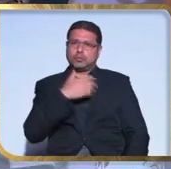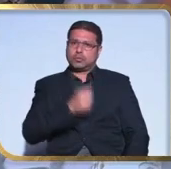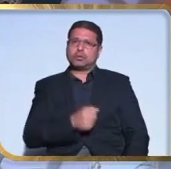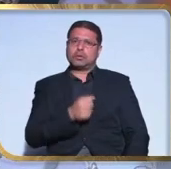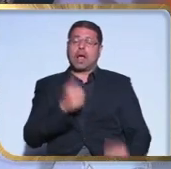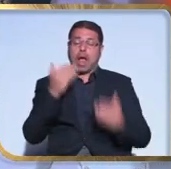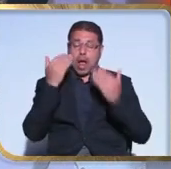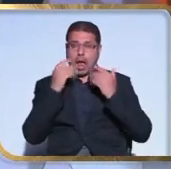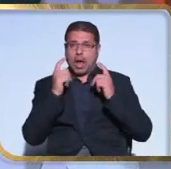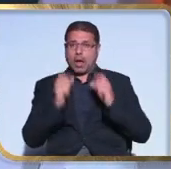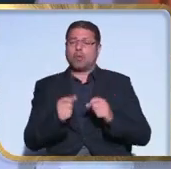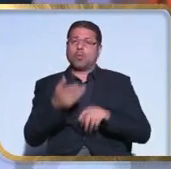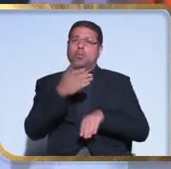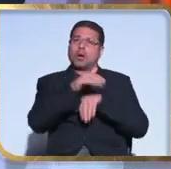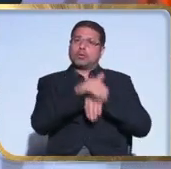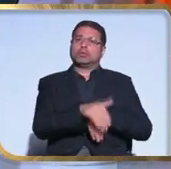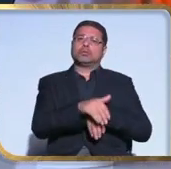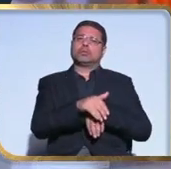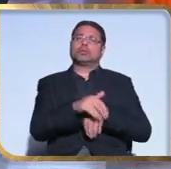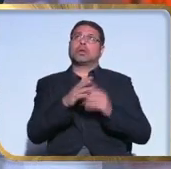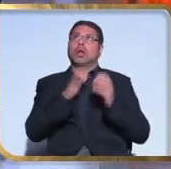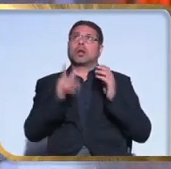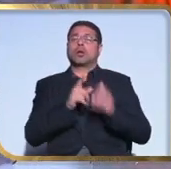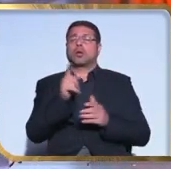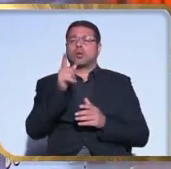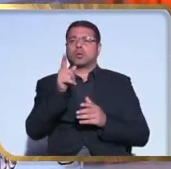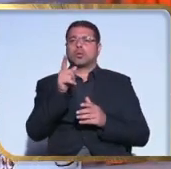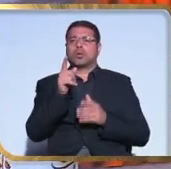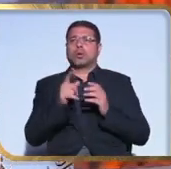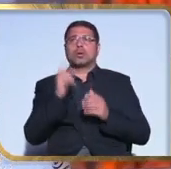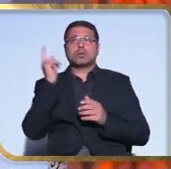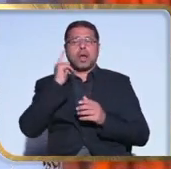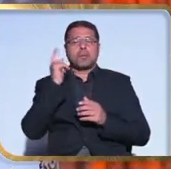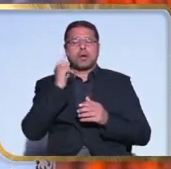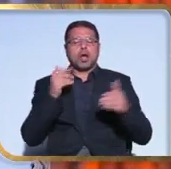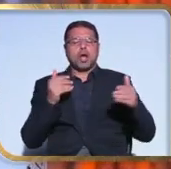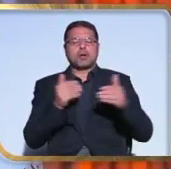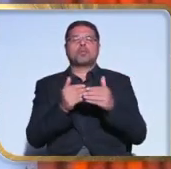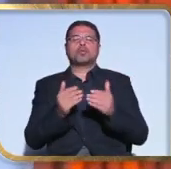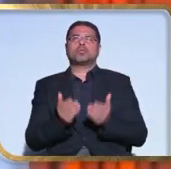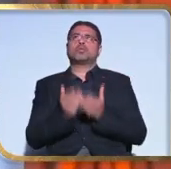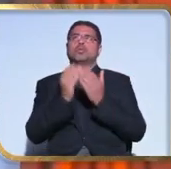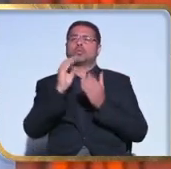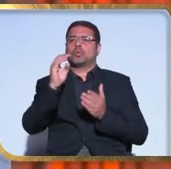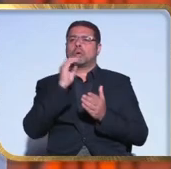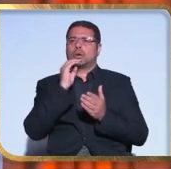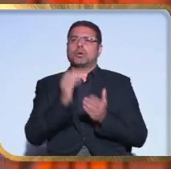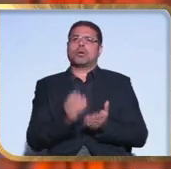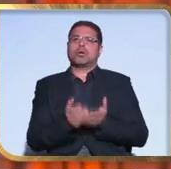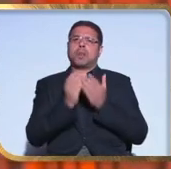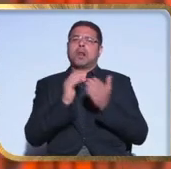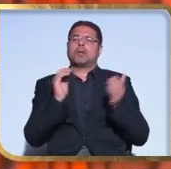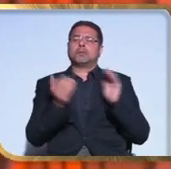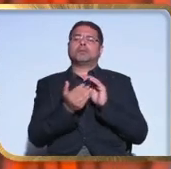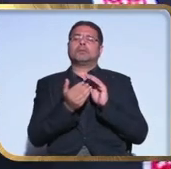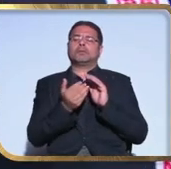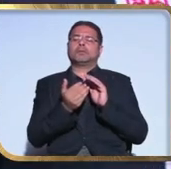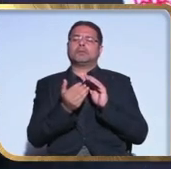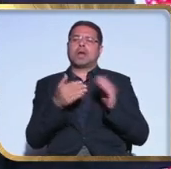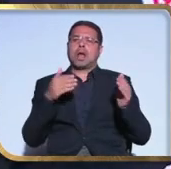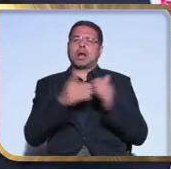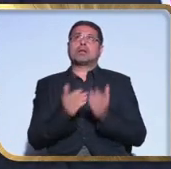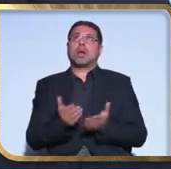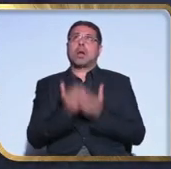الاحياء منهم والاموات انك يا مولانا سميع قريب مجيب الدعوات يا رب العالمين